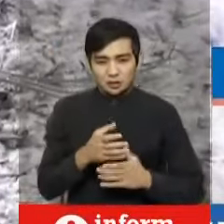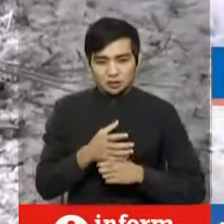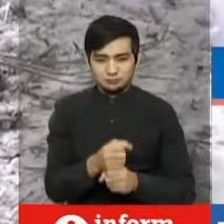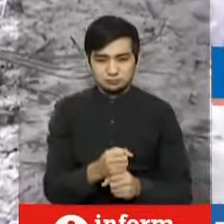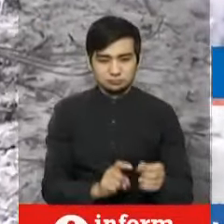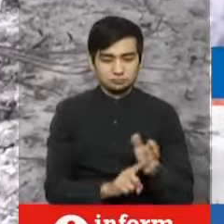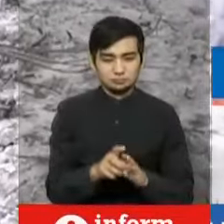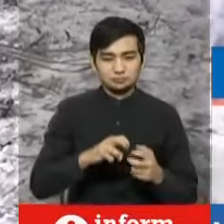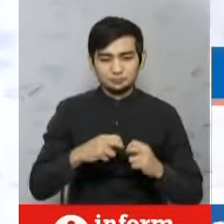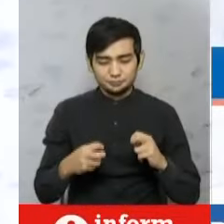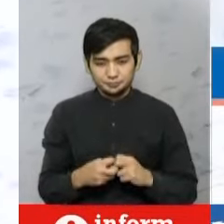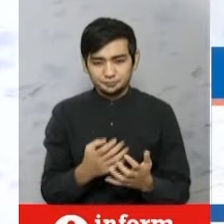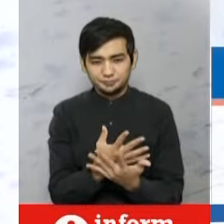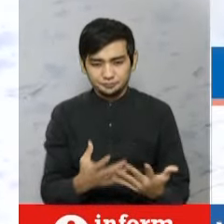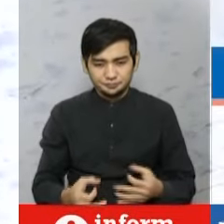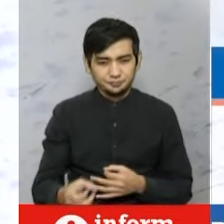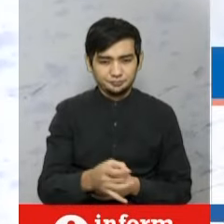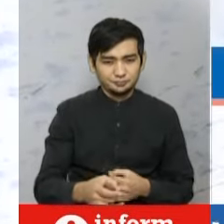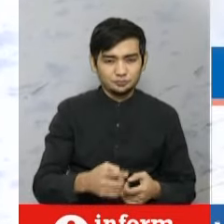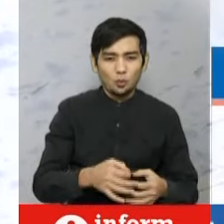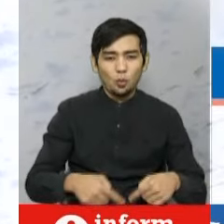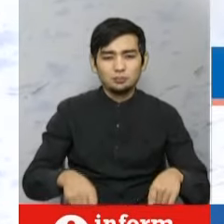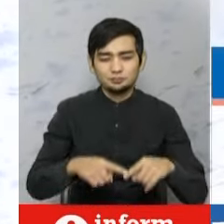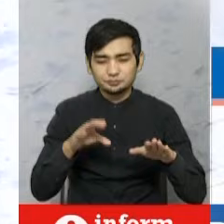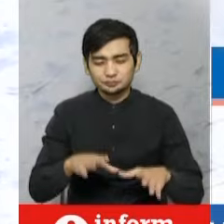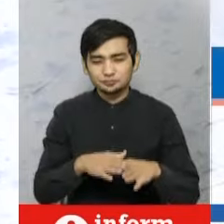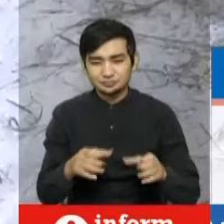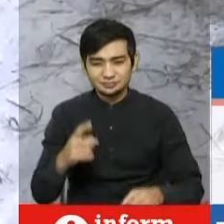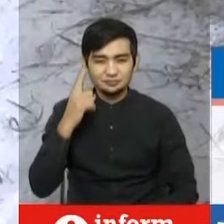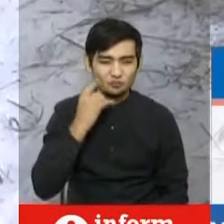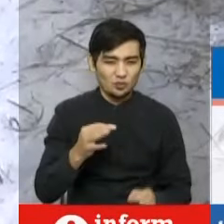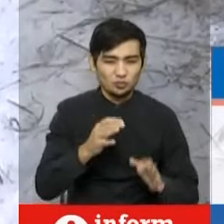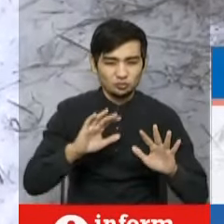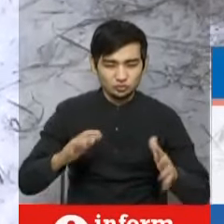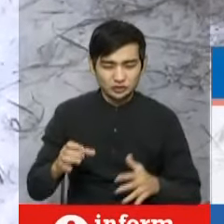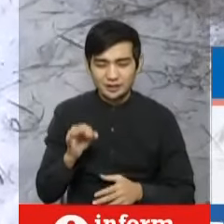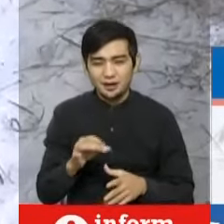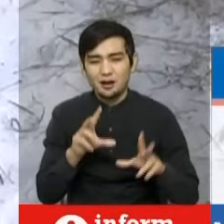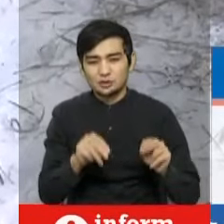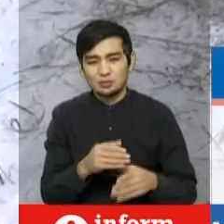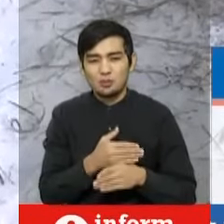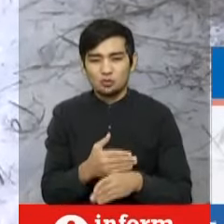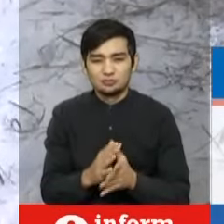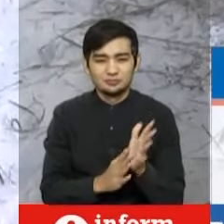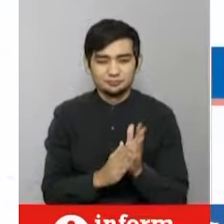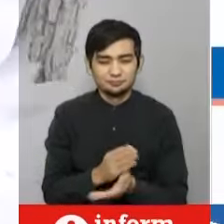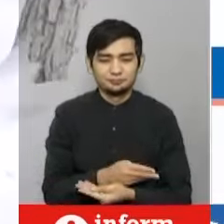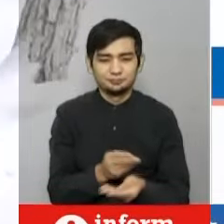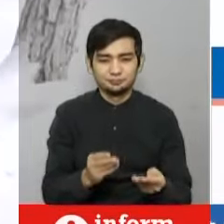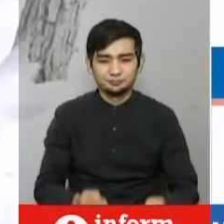Эта проблема наблюдается в нескольких районах области. Власти знают о ситуации и обещают помочь сеном.